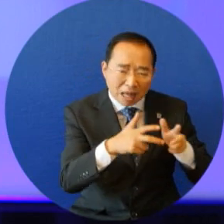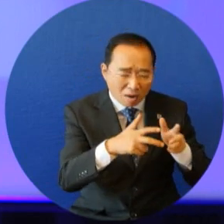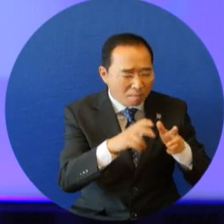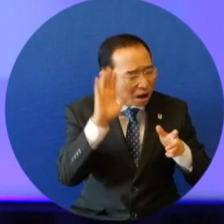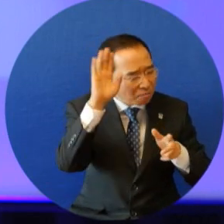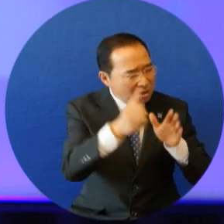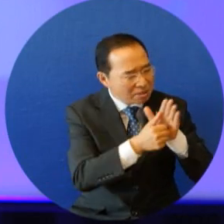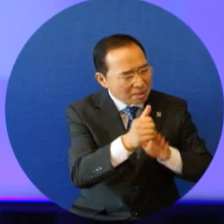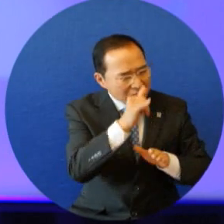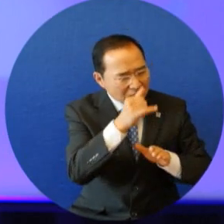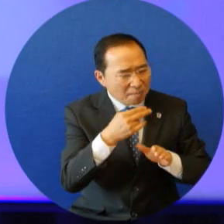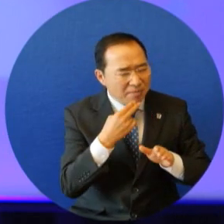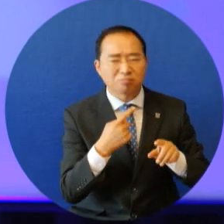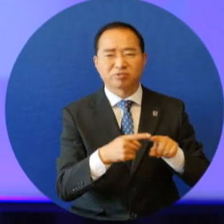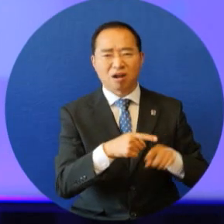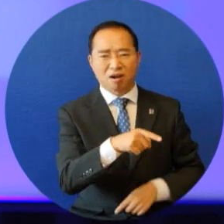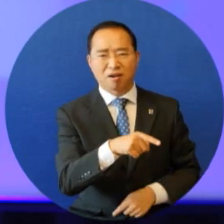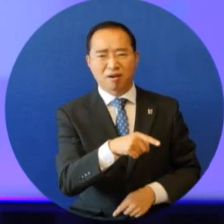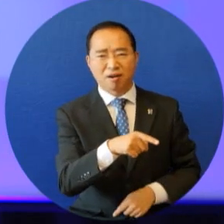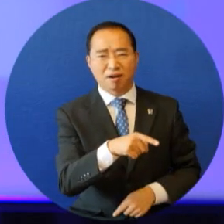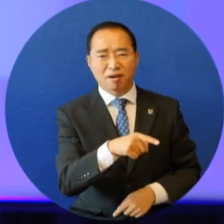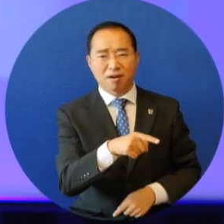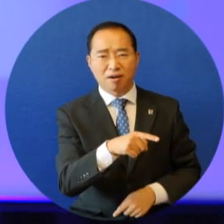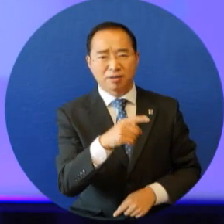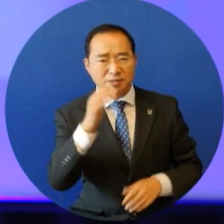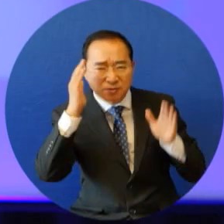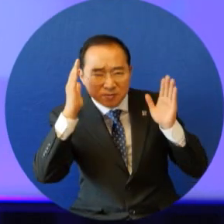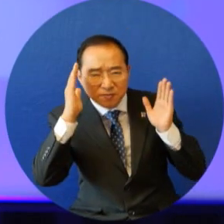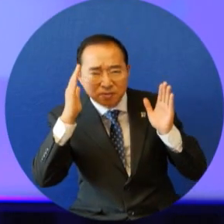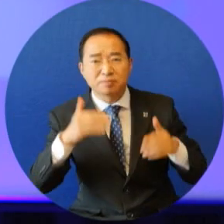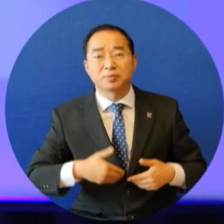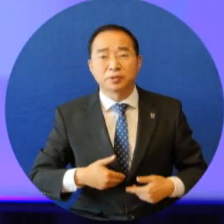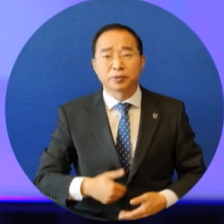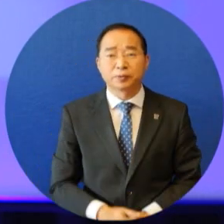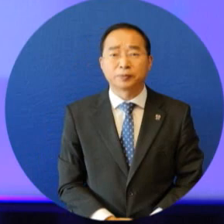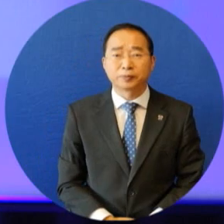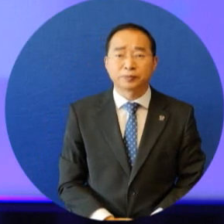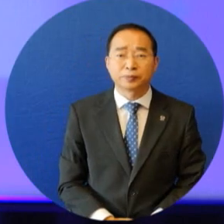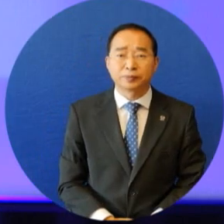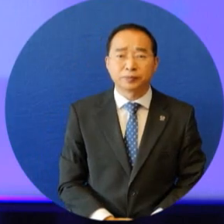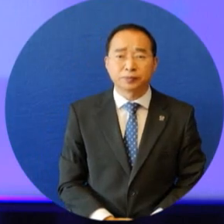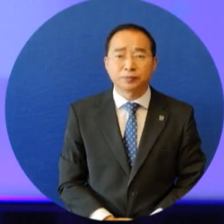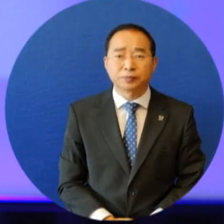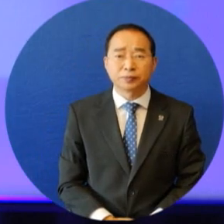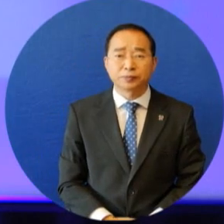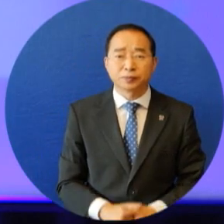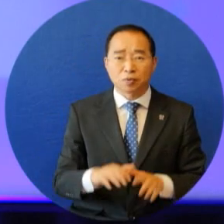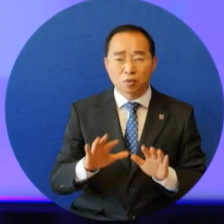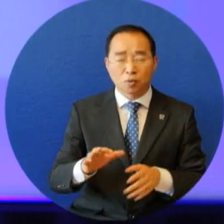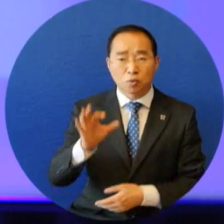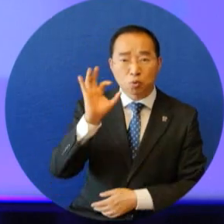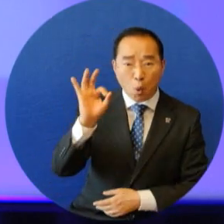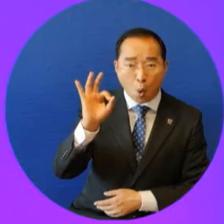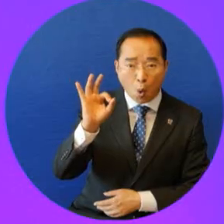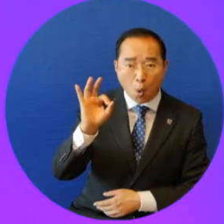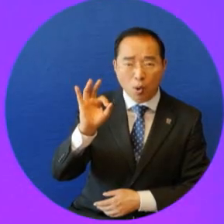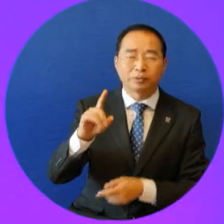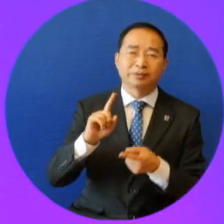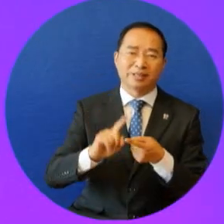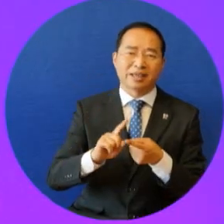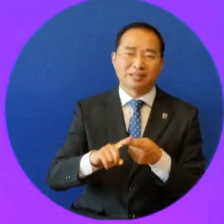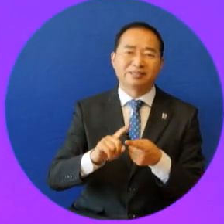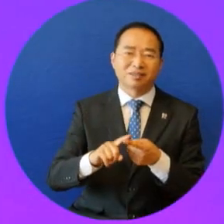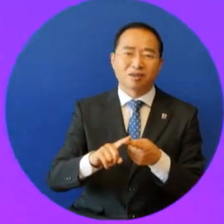분석이라거나 그 산업의 전망이라거나 이런 거에 대해서 사실은 치열하게 공부하셔야 돼요. 그래서 오늘은